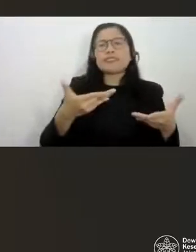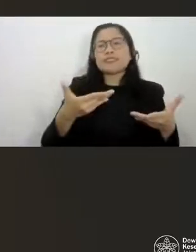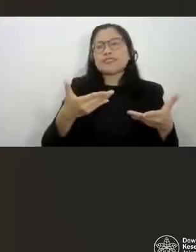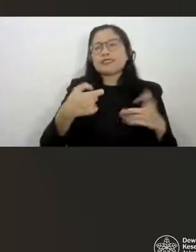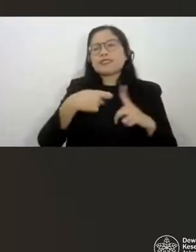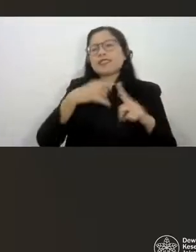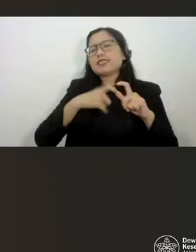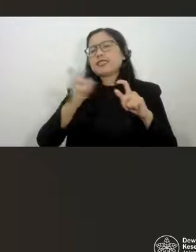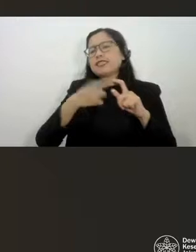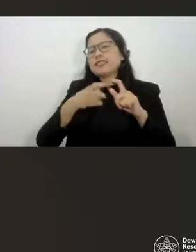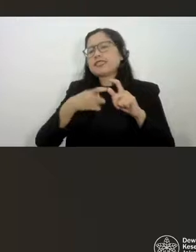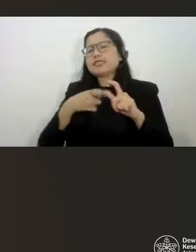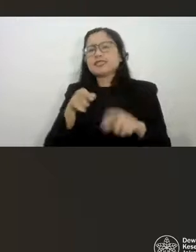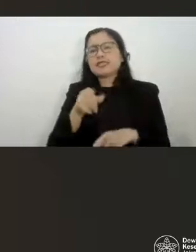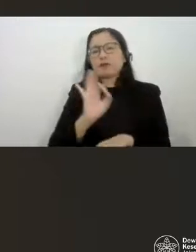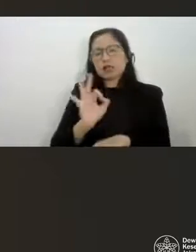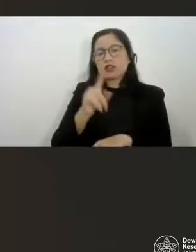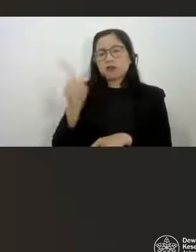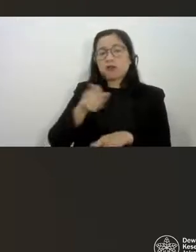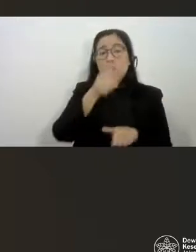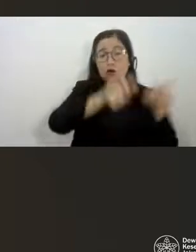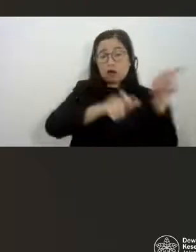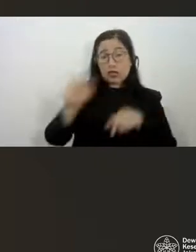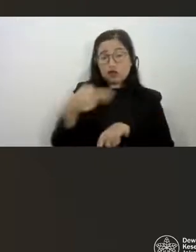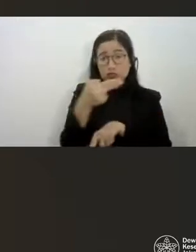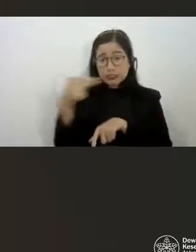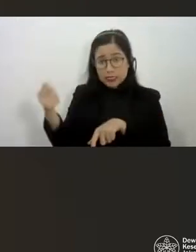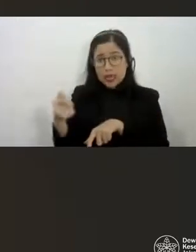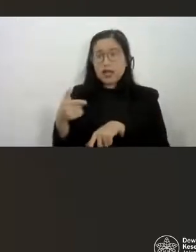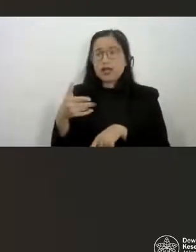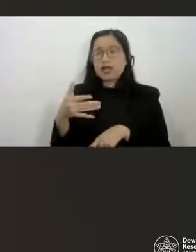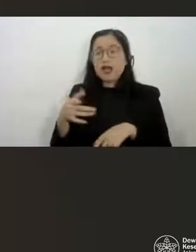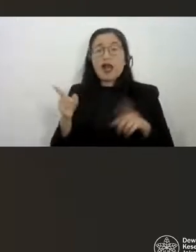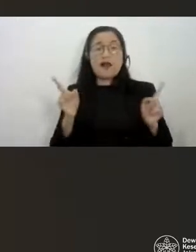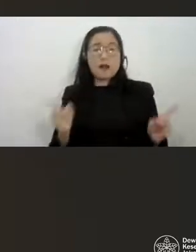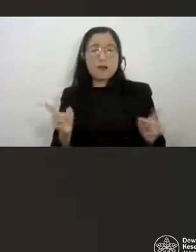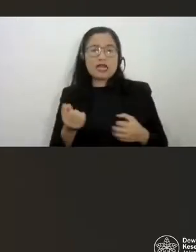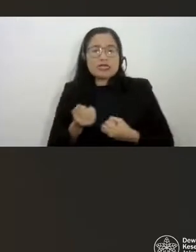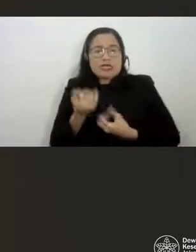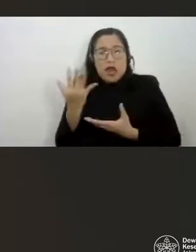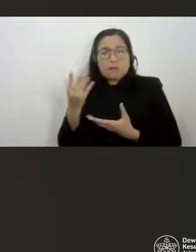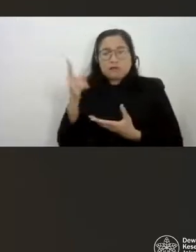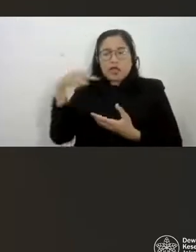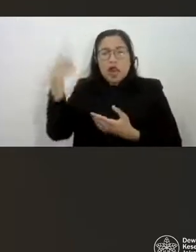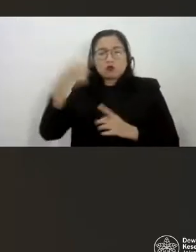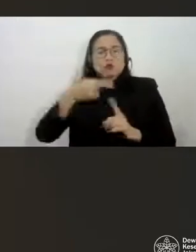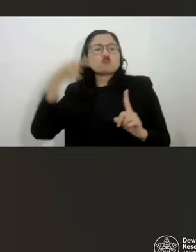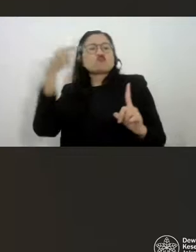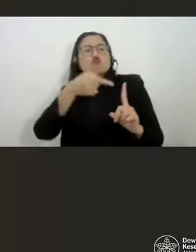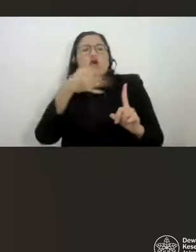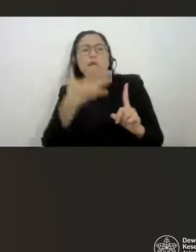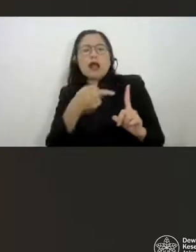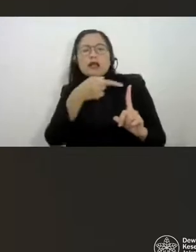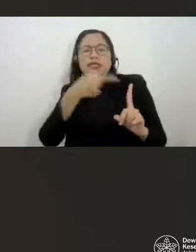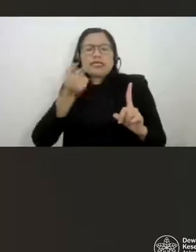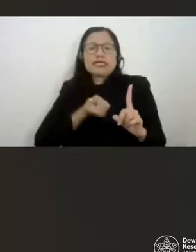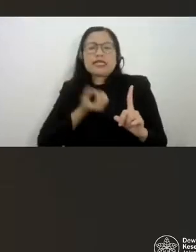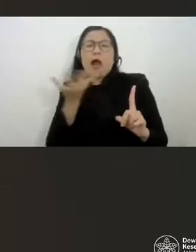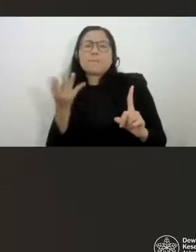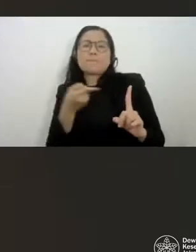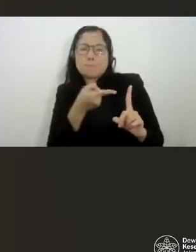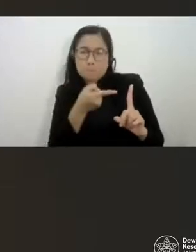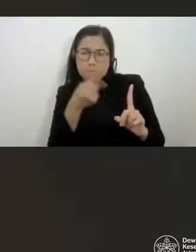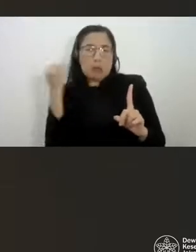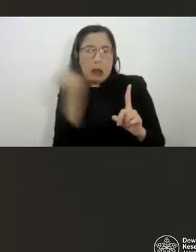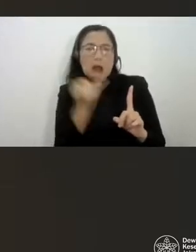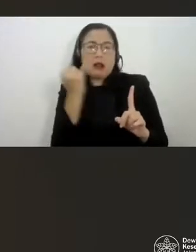Karena mayoritas penduduk Indonesia beragama Islam, tudingan lalu menuju kepada agama Islam. Sejatinya, semua penganut